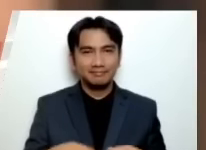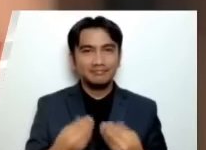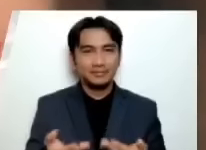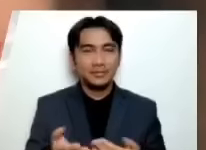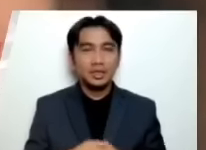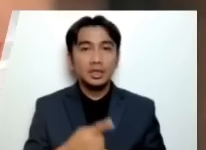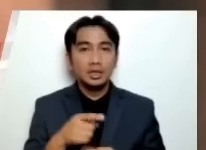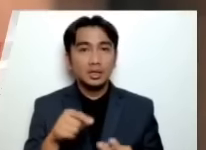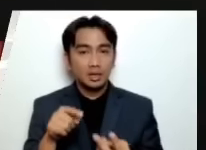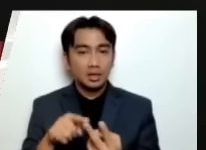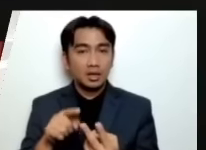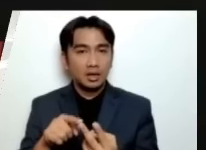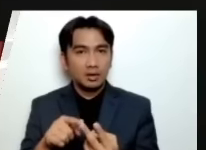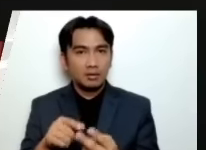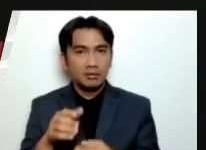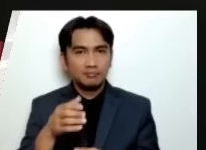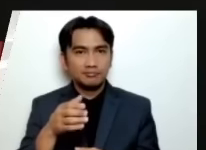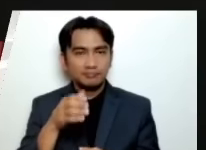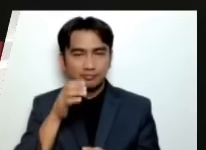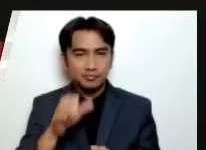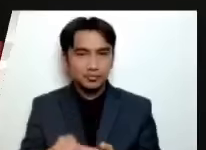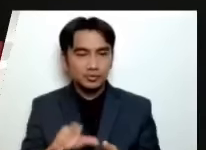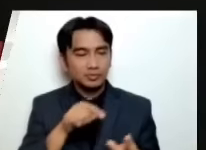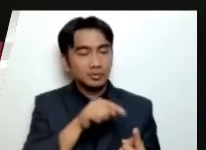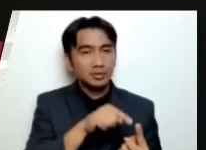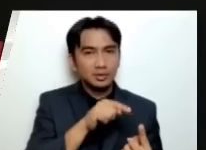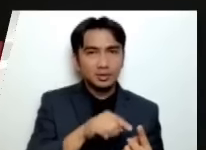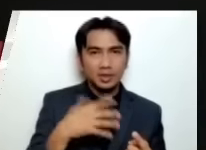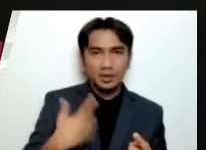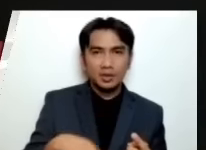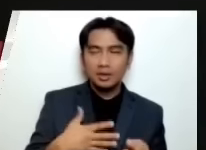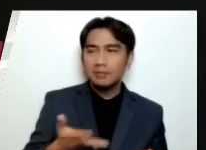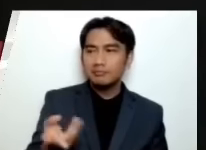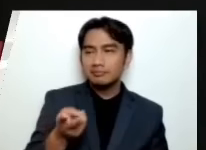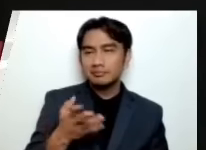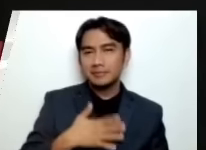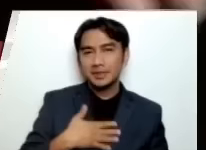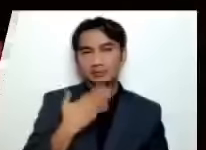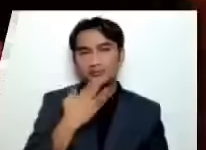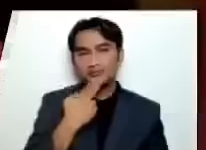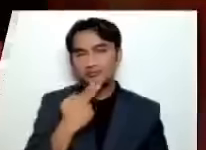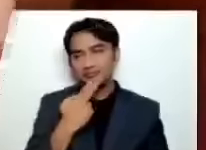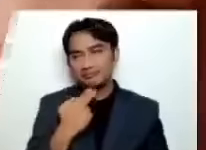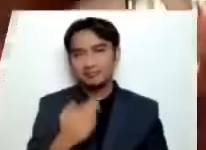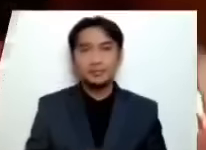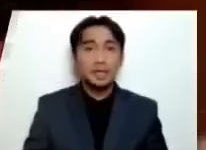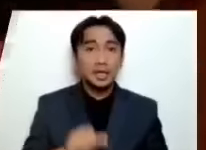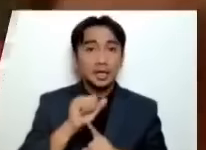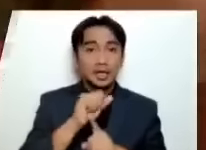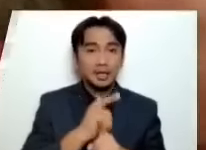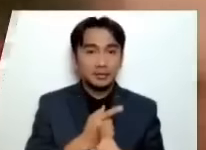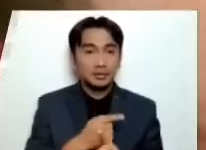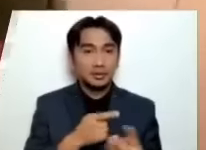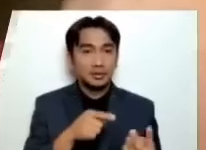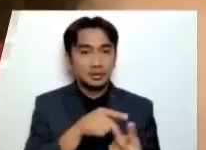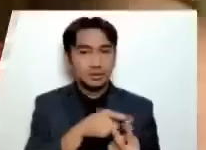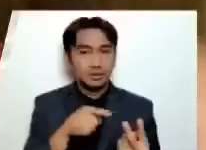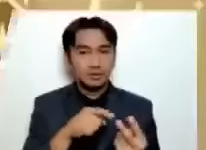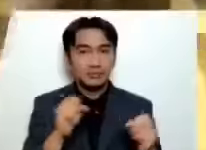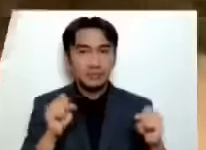anak, nag-iwan ng comment si Max ng My Curies. Nitong April, inamin ang dalawang pinag-uusapan na nila